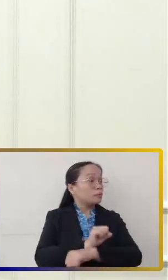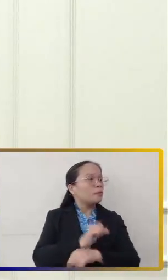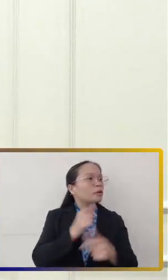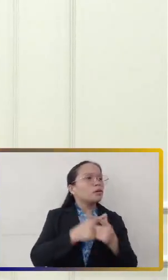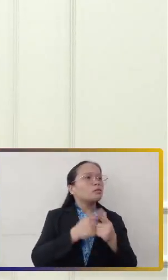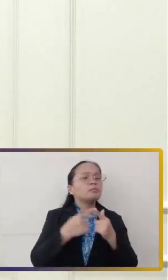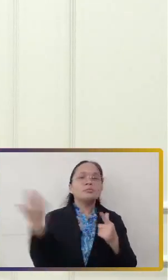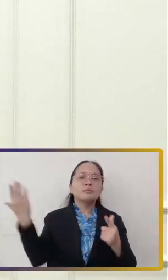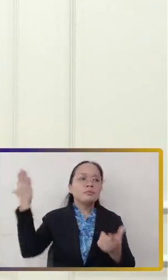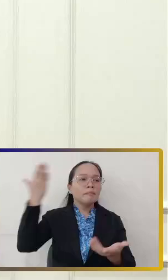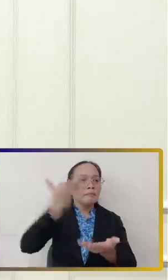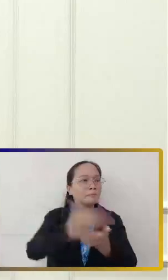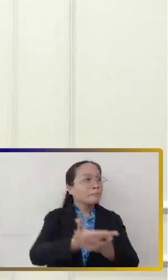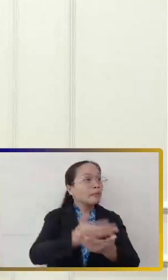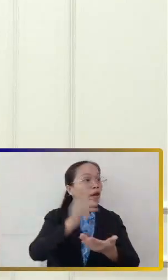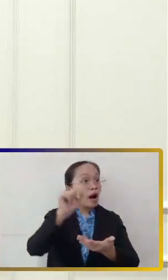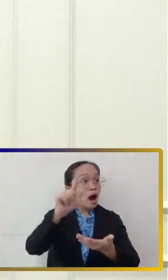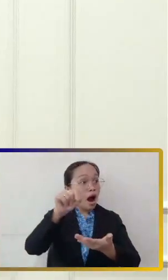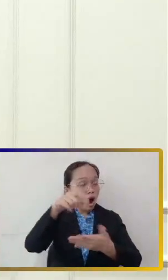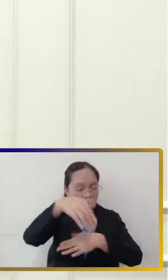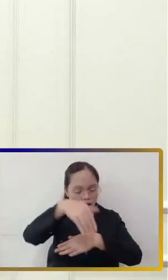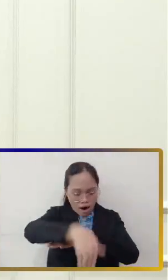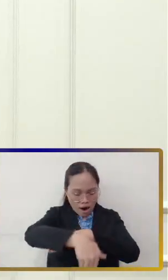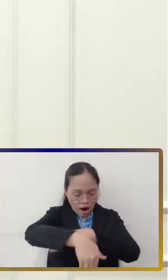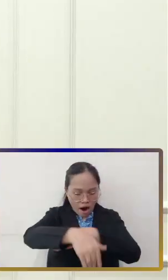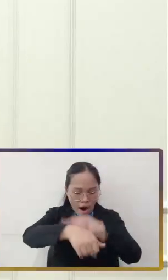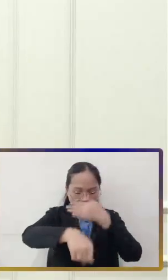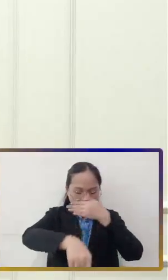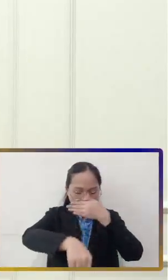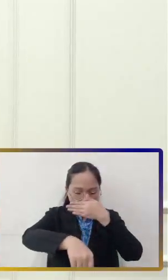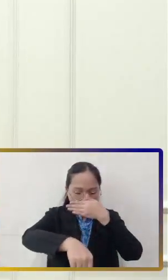evening. At, of course,